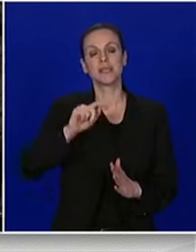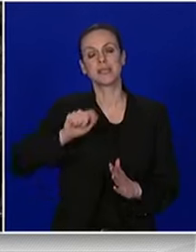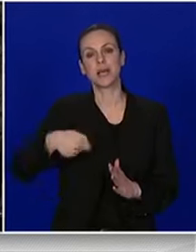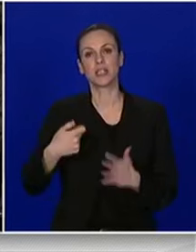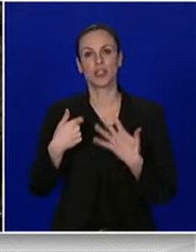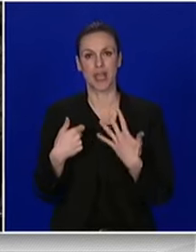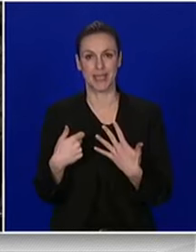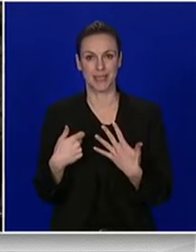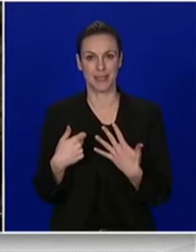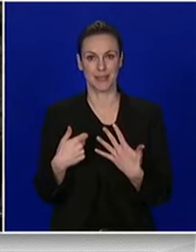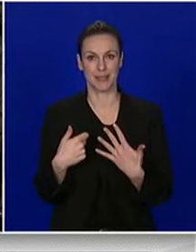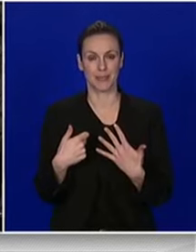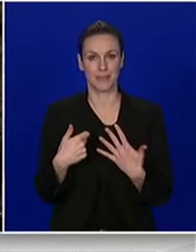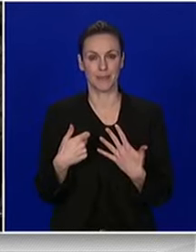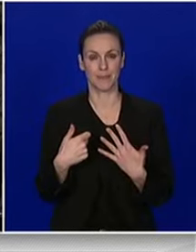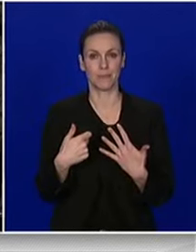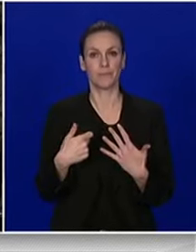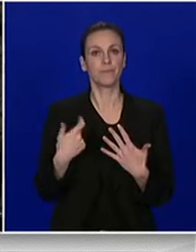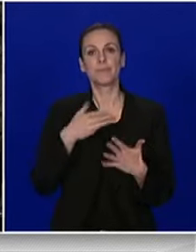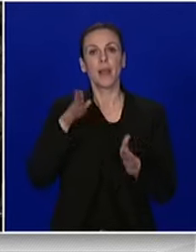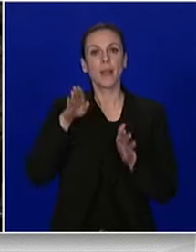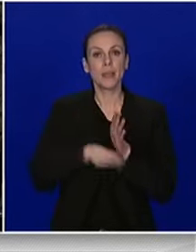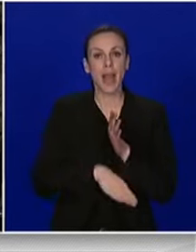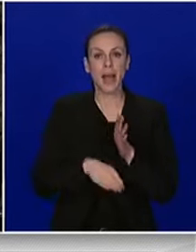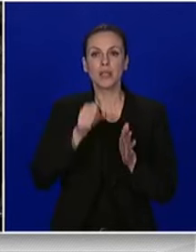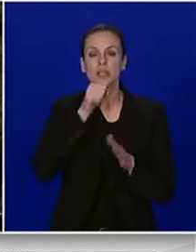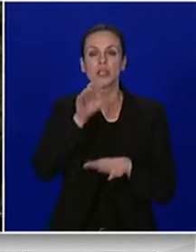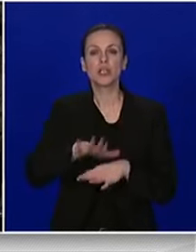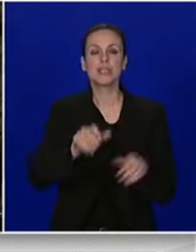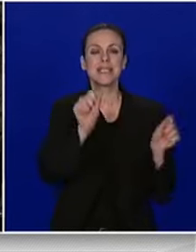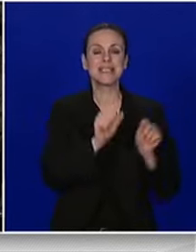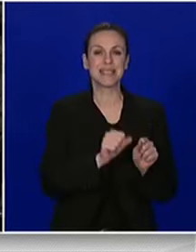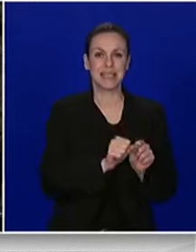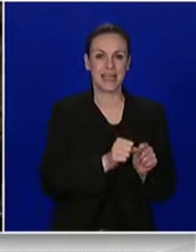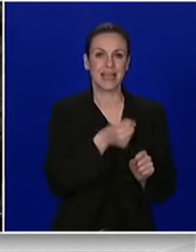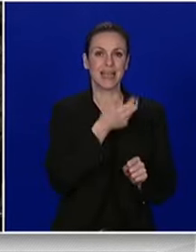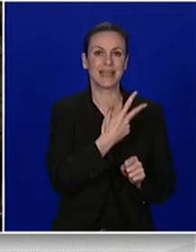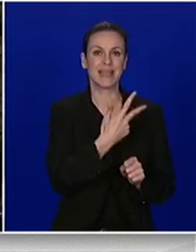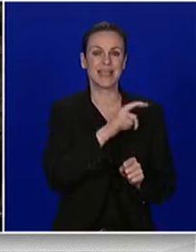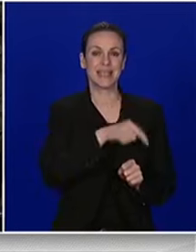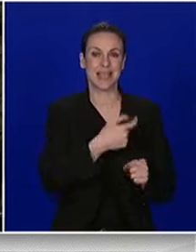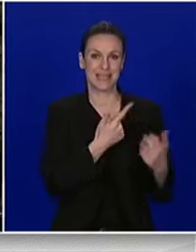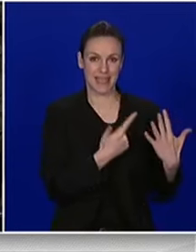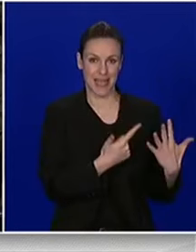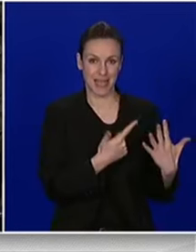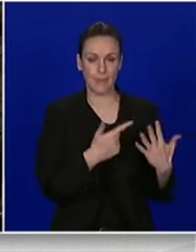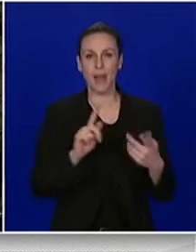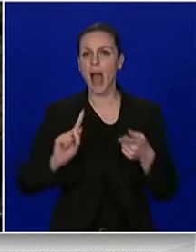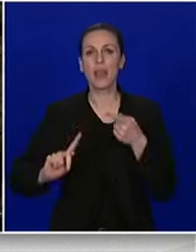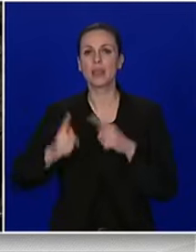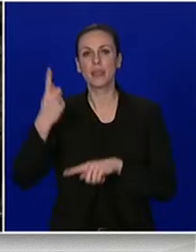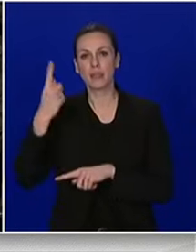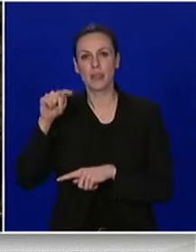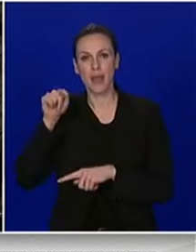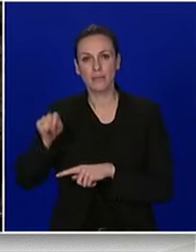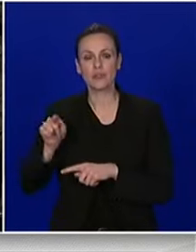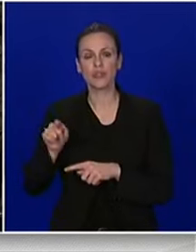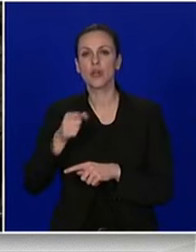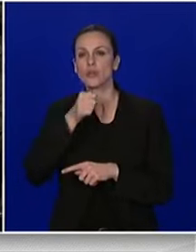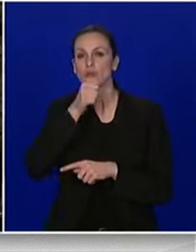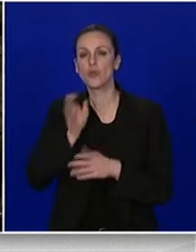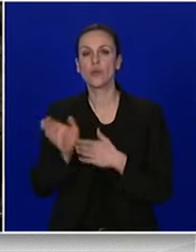130,6. Najniža je u županiji Istarskoj 30,7, a najviša u